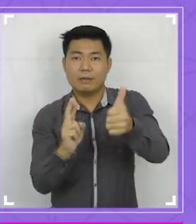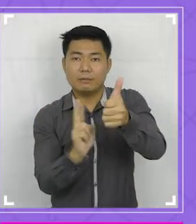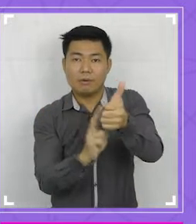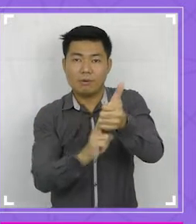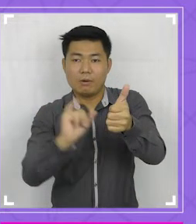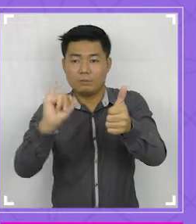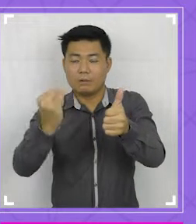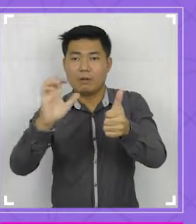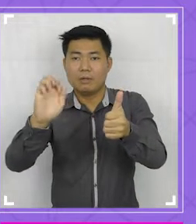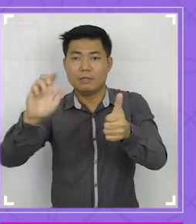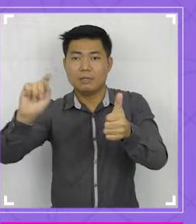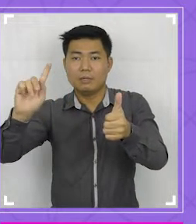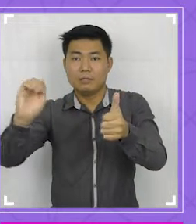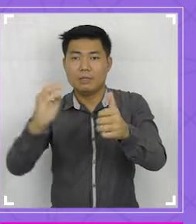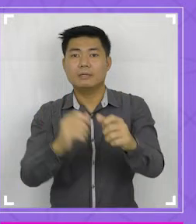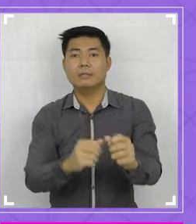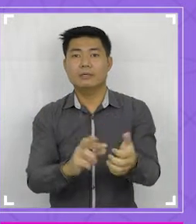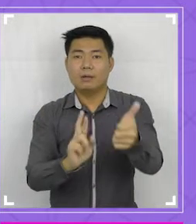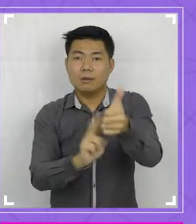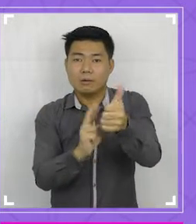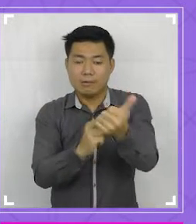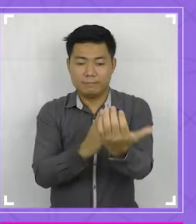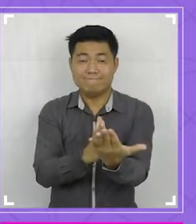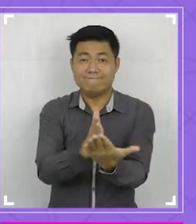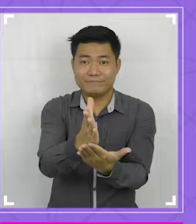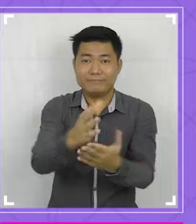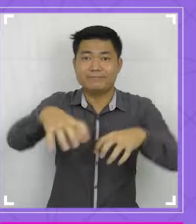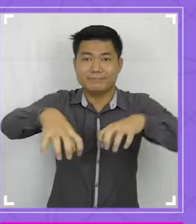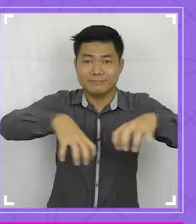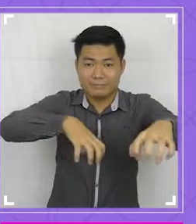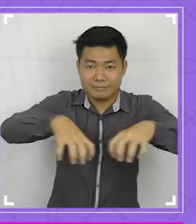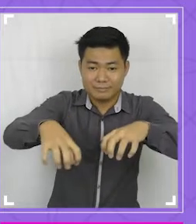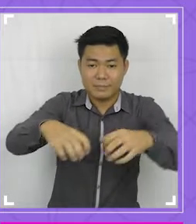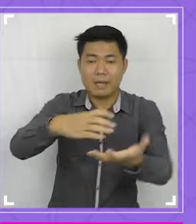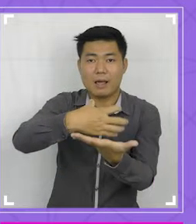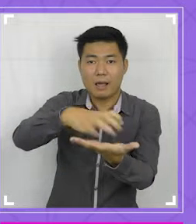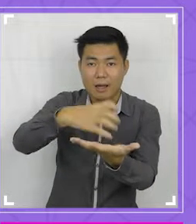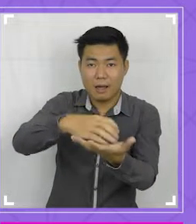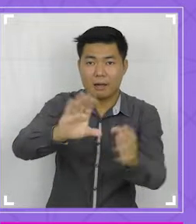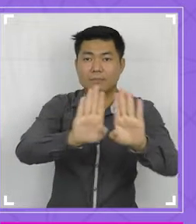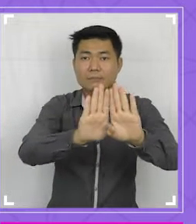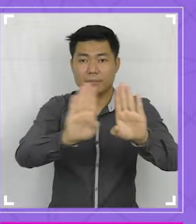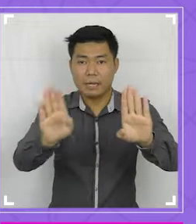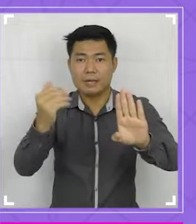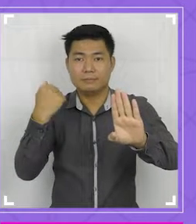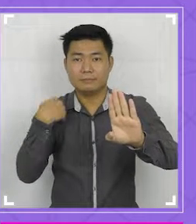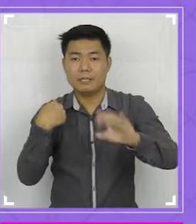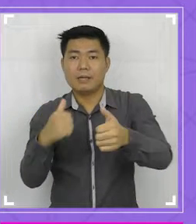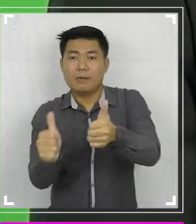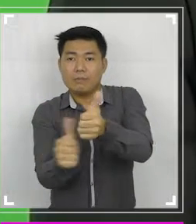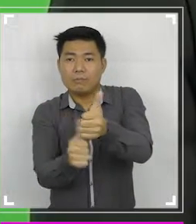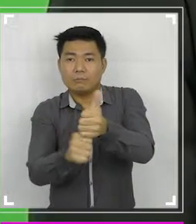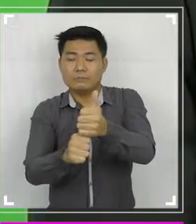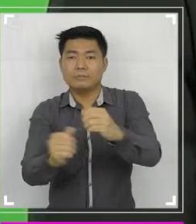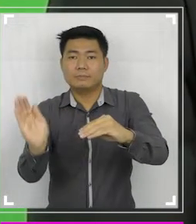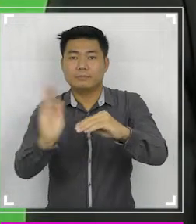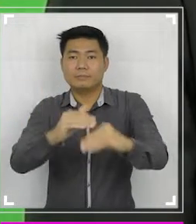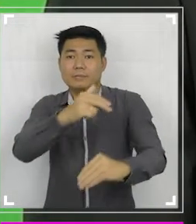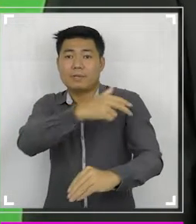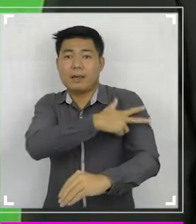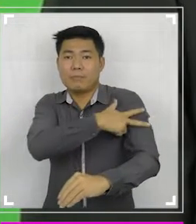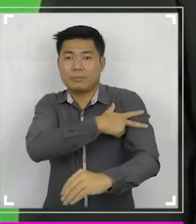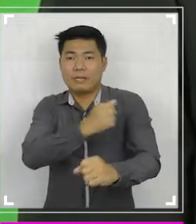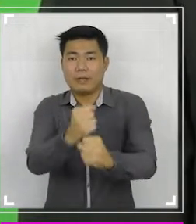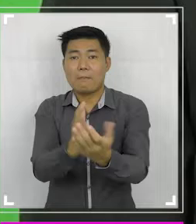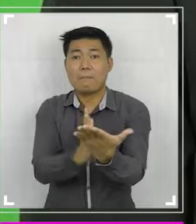โดยรองศาสตราจารย์ดร.จิตติกิตติเลิศไพศาลรองอธิการบดีฝ่ายบริหารกล่าวเปิดงานและผู้ช่วยศาสตราจารย์เพิ่มศักดิ์ยี